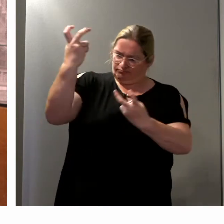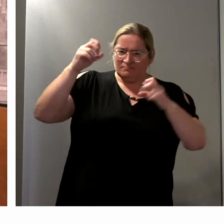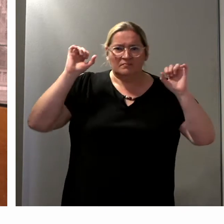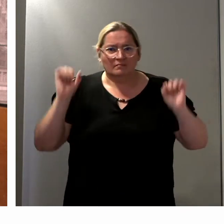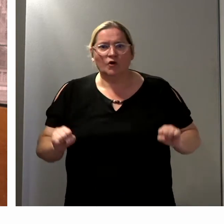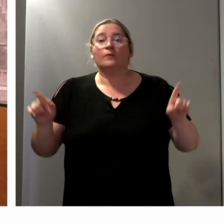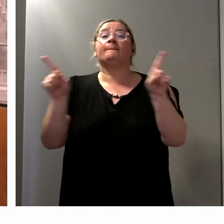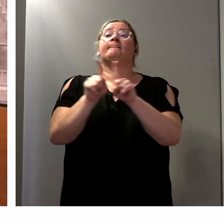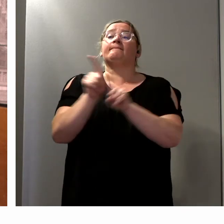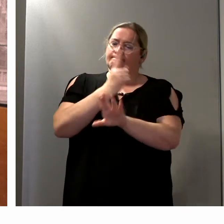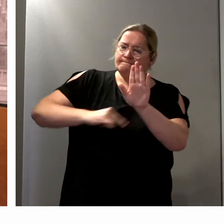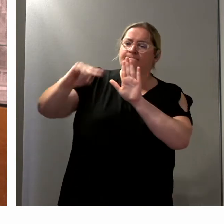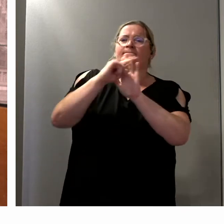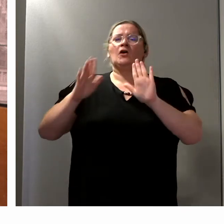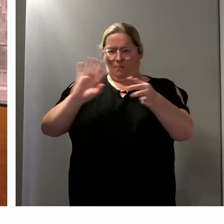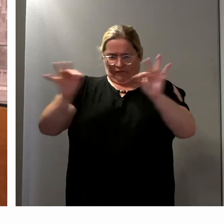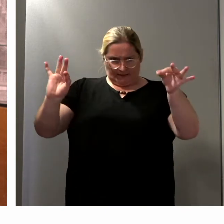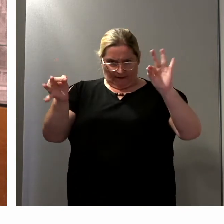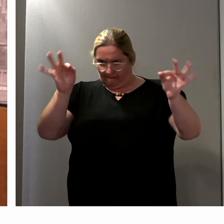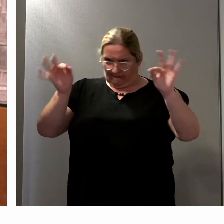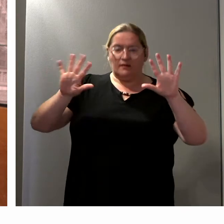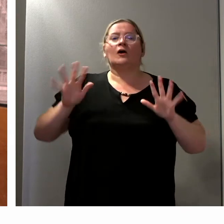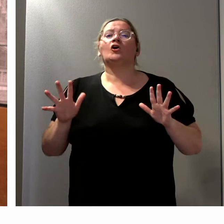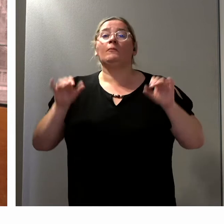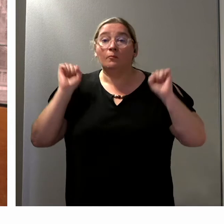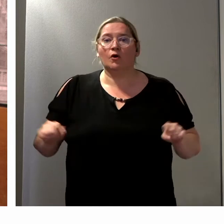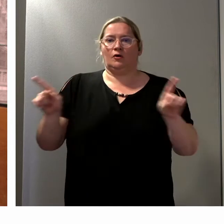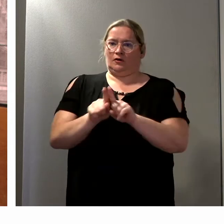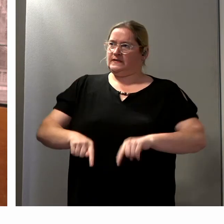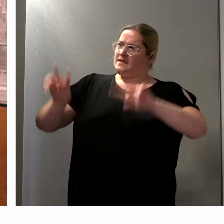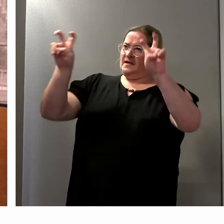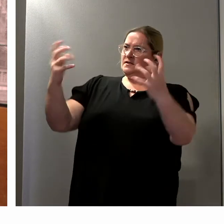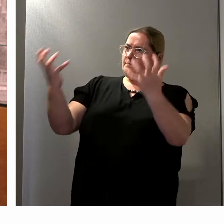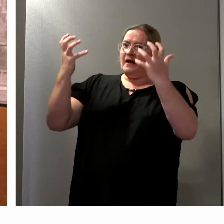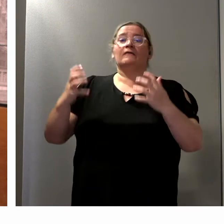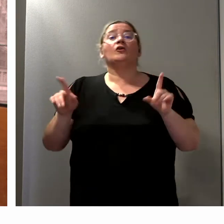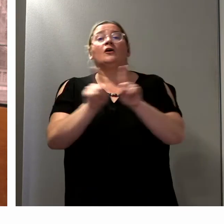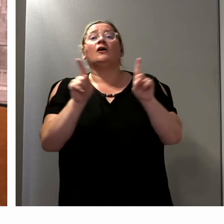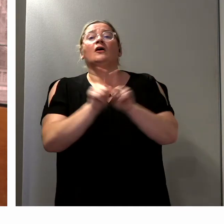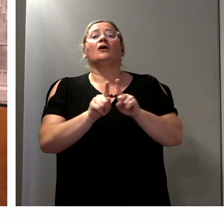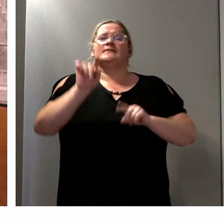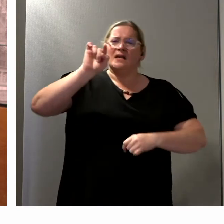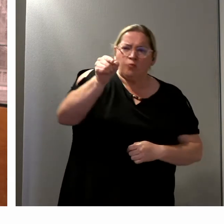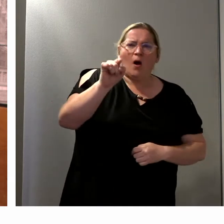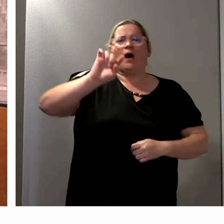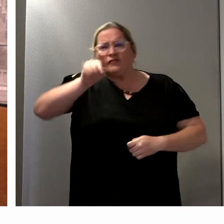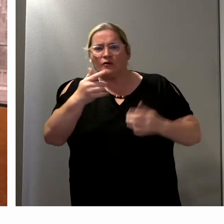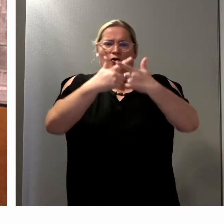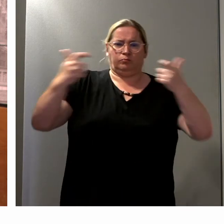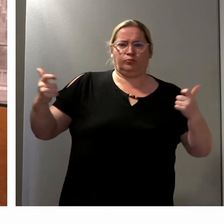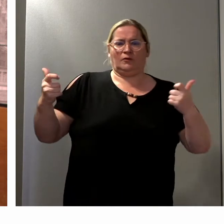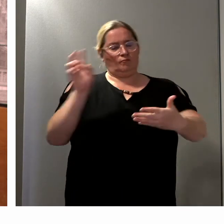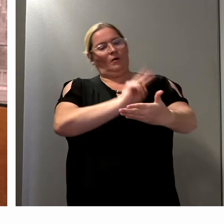aussi à la manière dont on peut tourner une phrase, dont on peut mettre en avant des titres, comment on peut gérer une ponctuation pour être le plus lisible